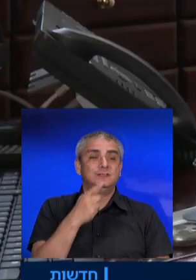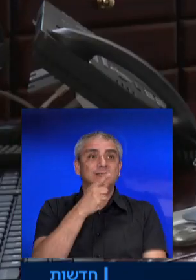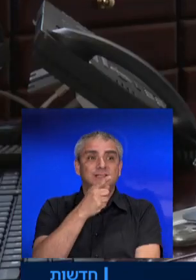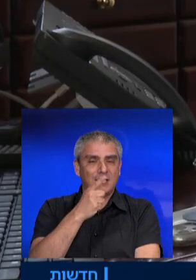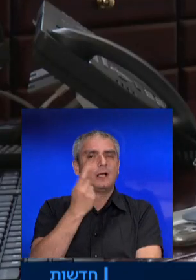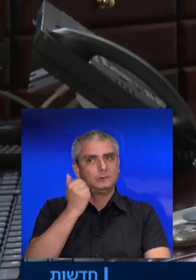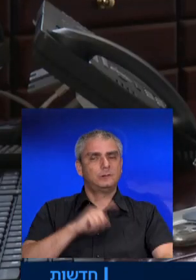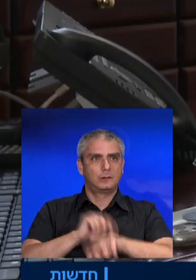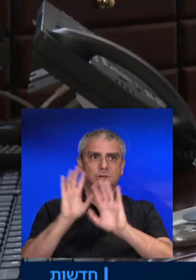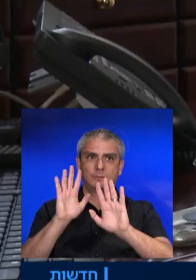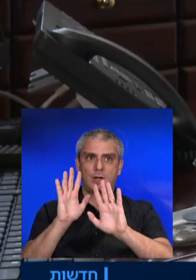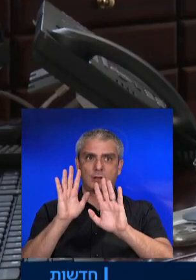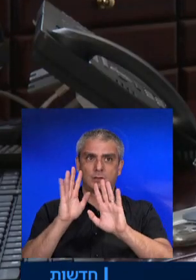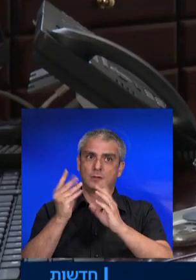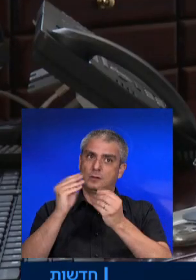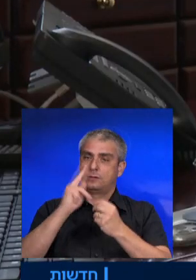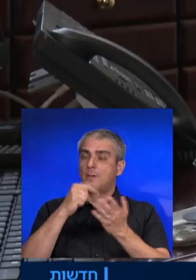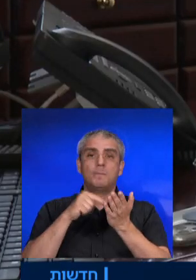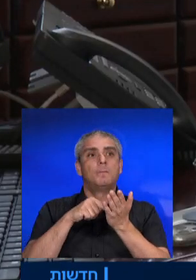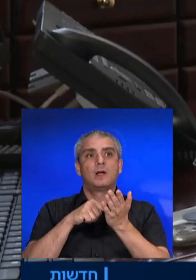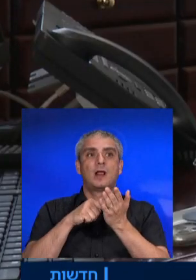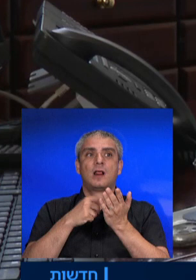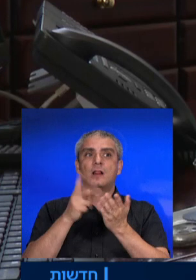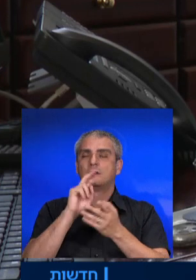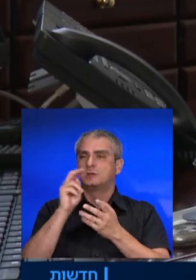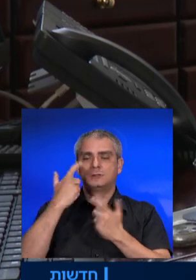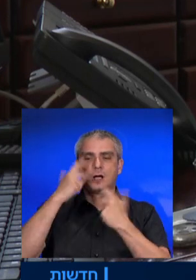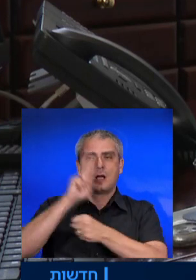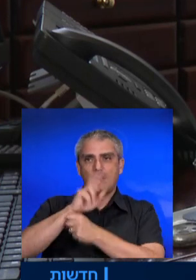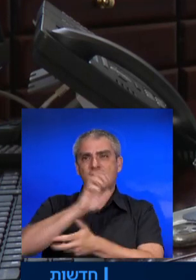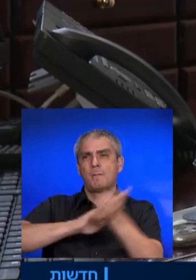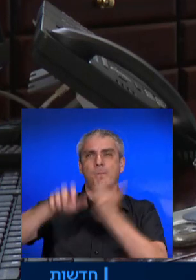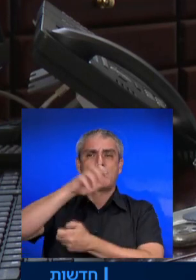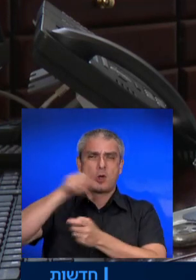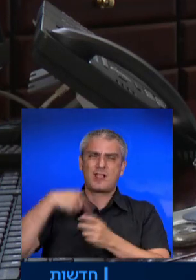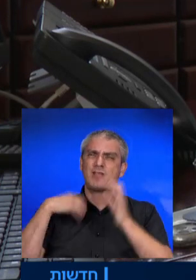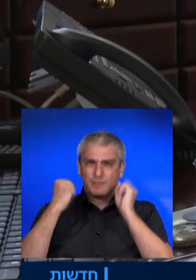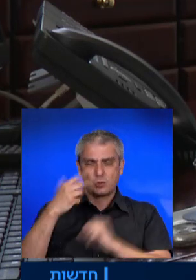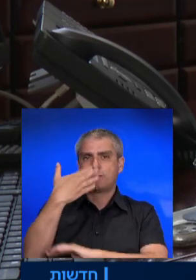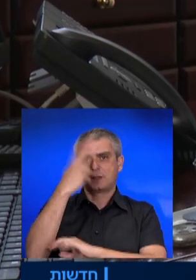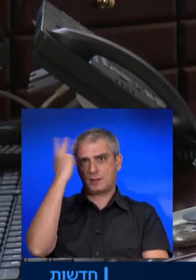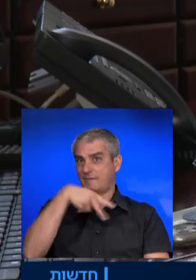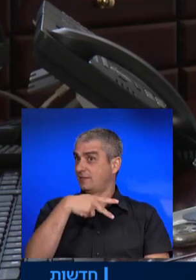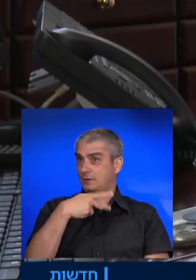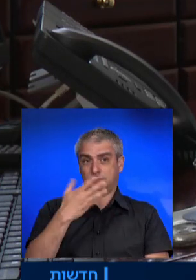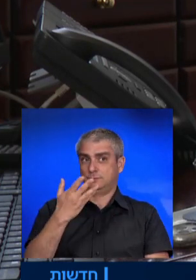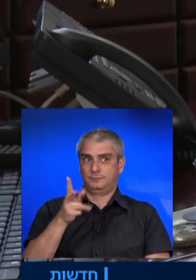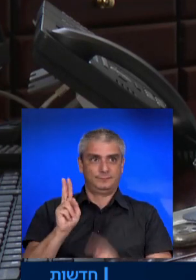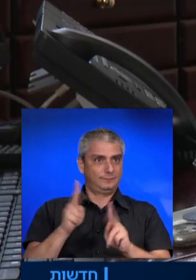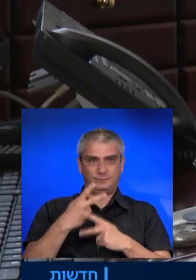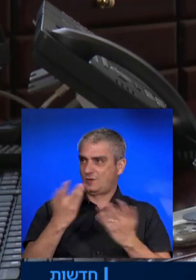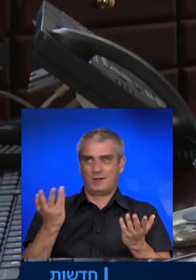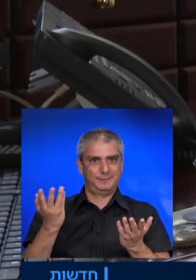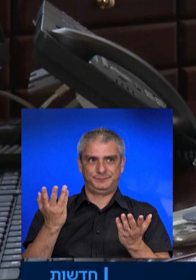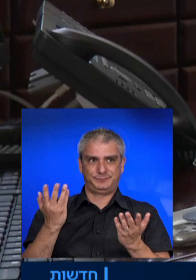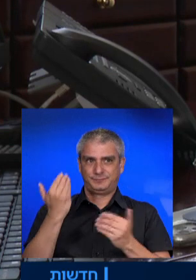זמן. עוד פעם, בגלל עניינים סטטוטוריים ובירוקרטיה, אבל אני בטוח שהמדינה מבינה שהיא לא תוכל שוב, אתה יודע,